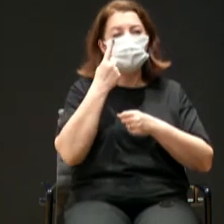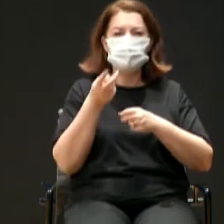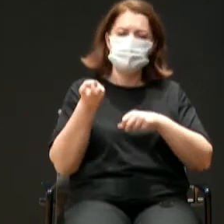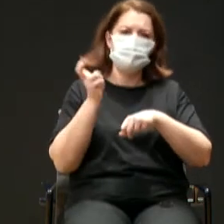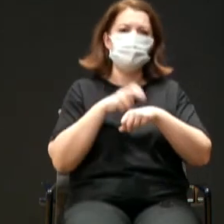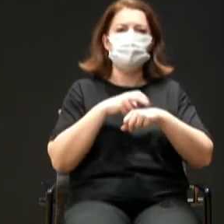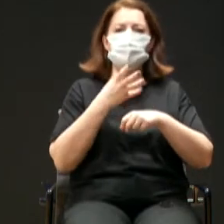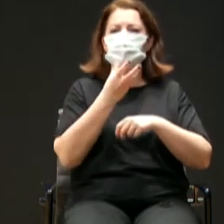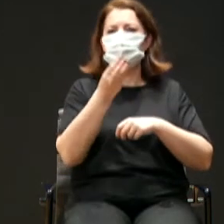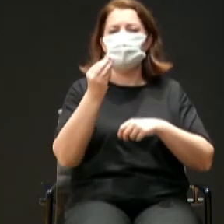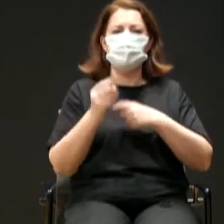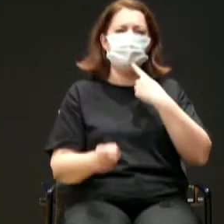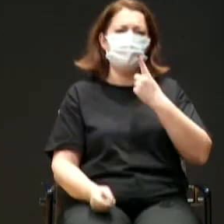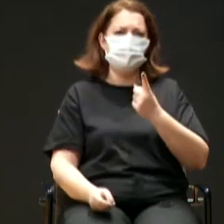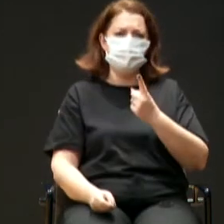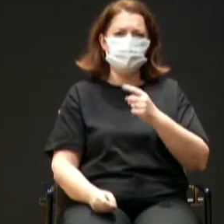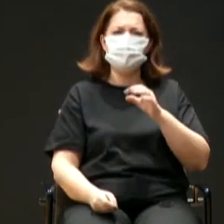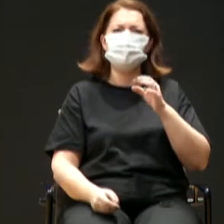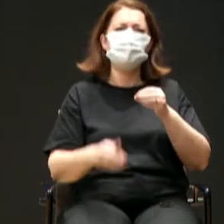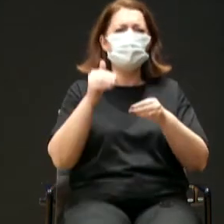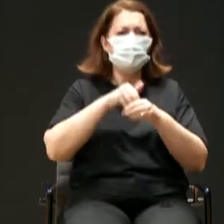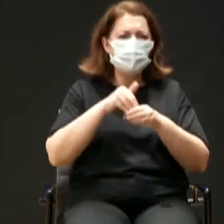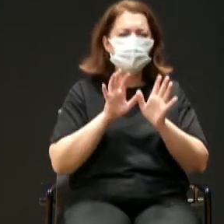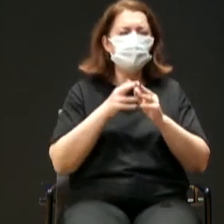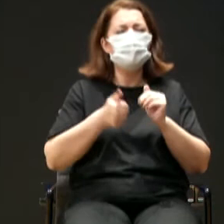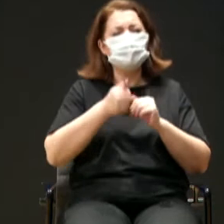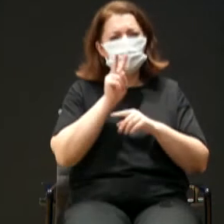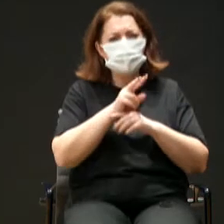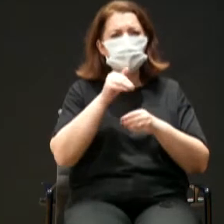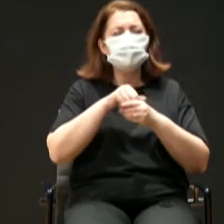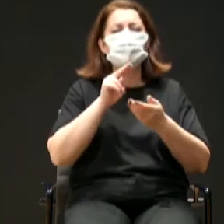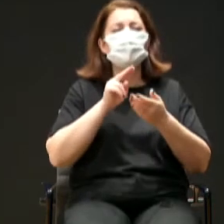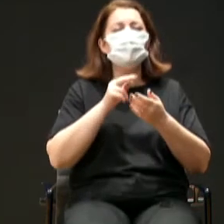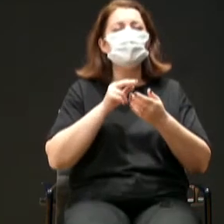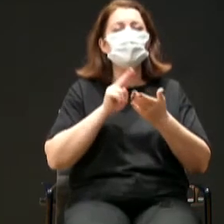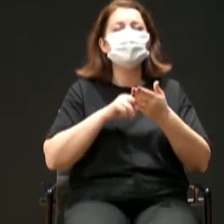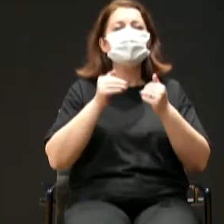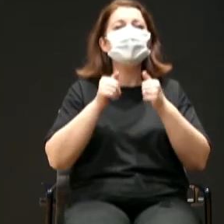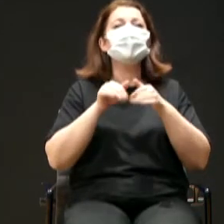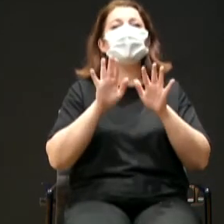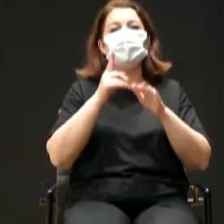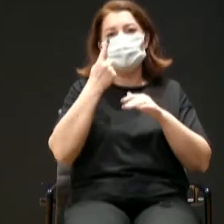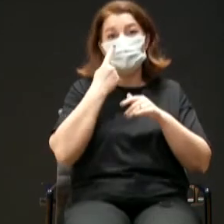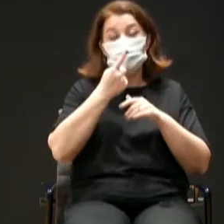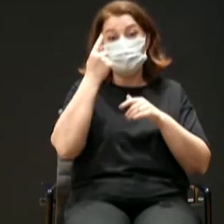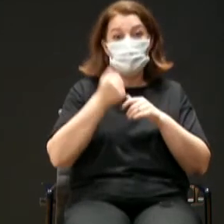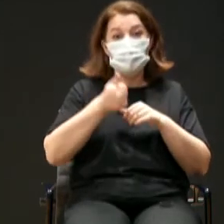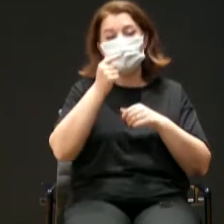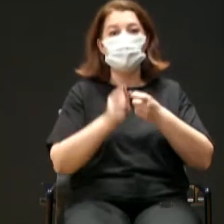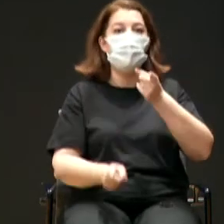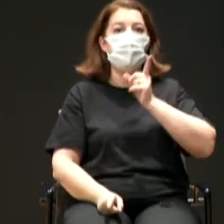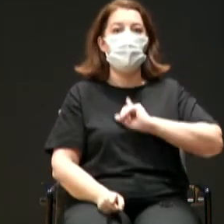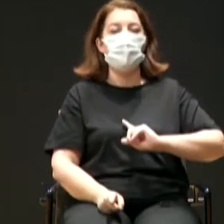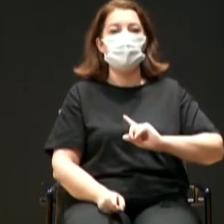düşmanları dolu dedi. Ya sıradan milletvekili, grup başkan vekili, meclis üyesi değil. Cumhurbaşkanı adayınız.